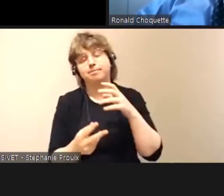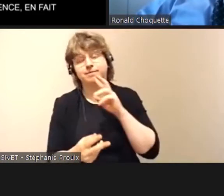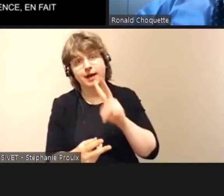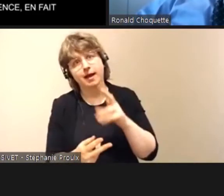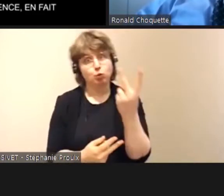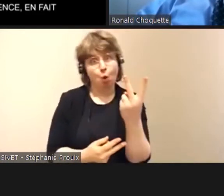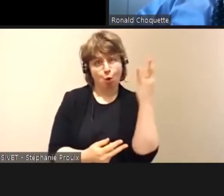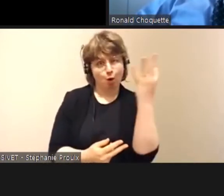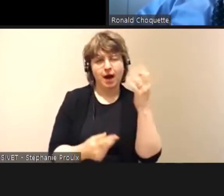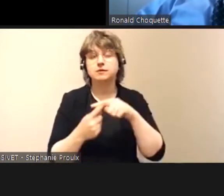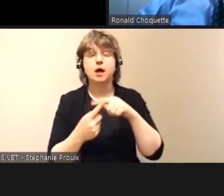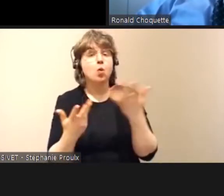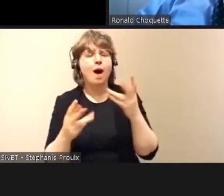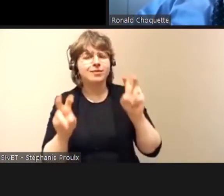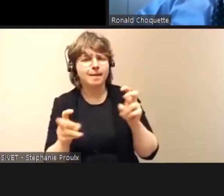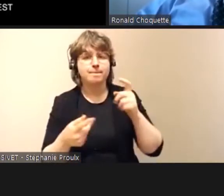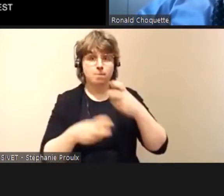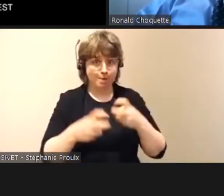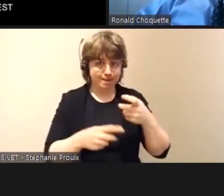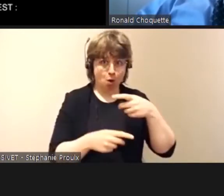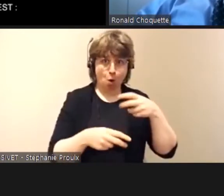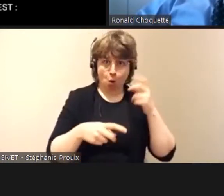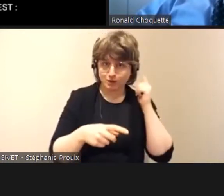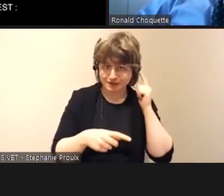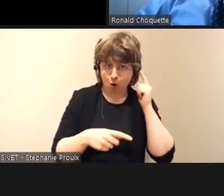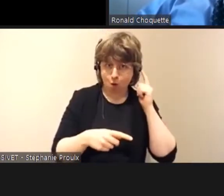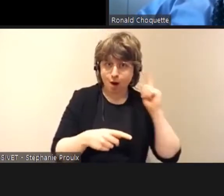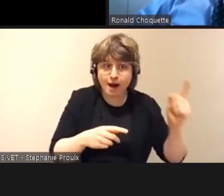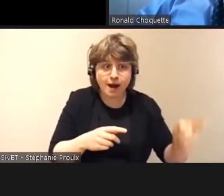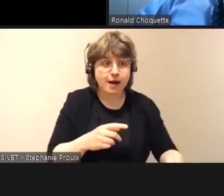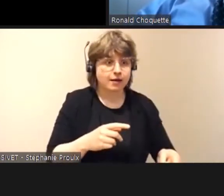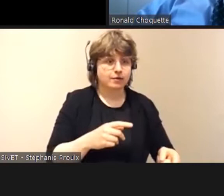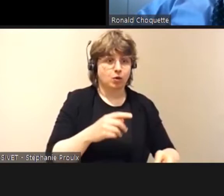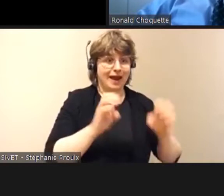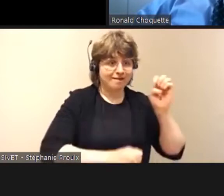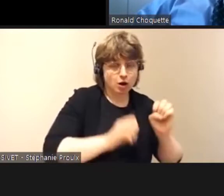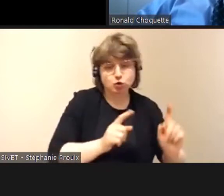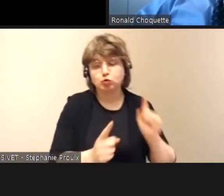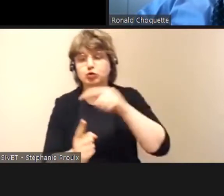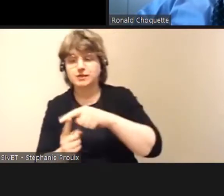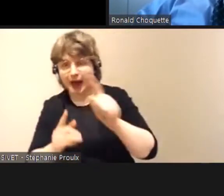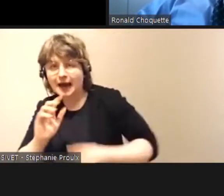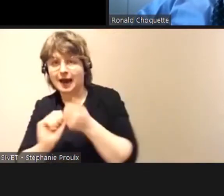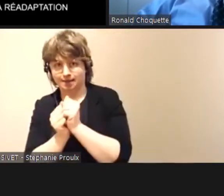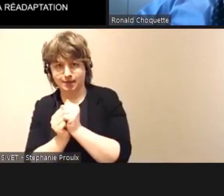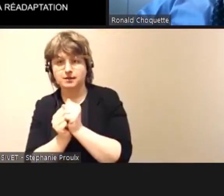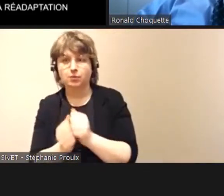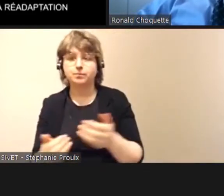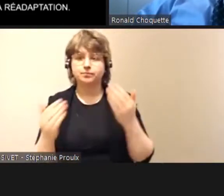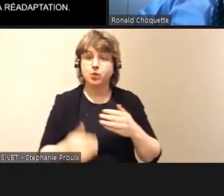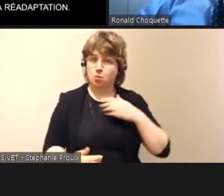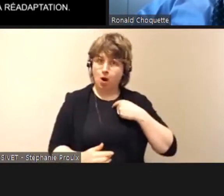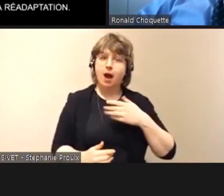c'est problèmes d'audition, de l'évaluation à la réadaptation. Alors, nous sommes très contents